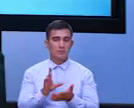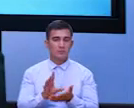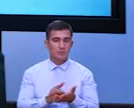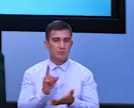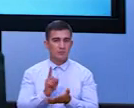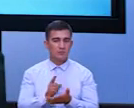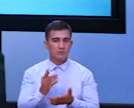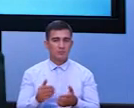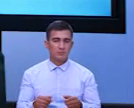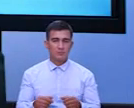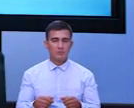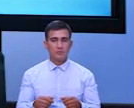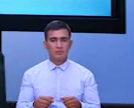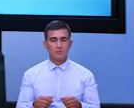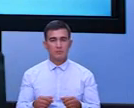boring.